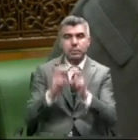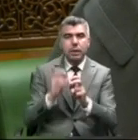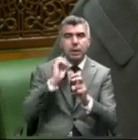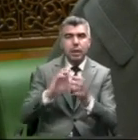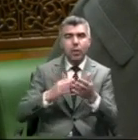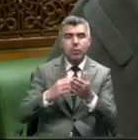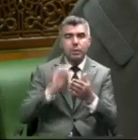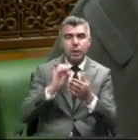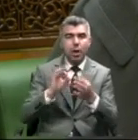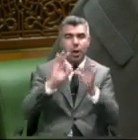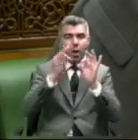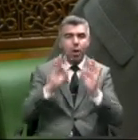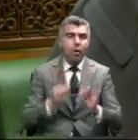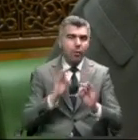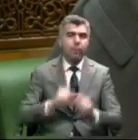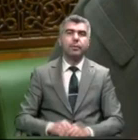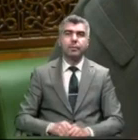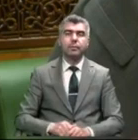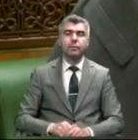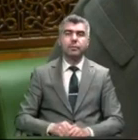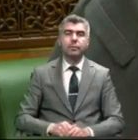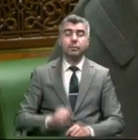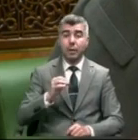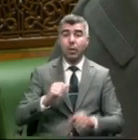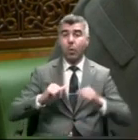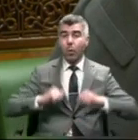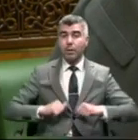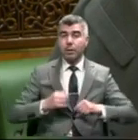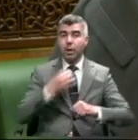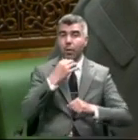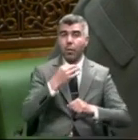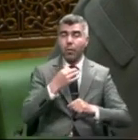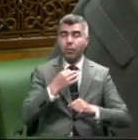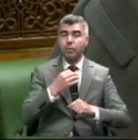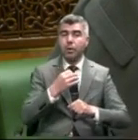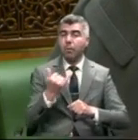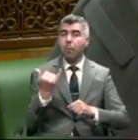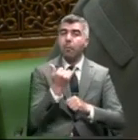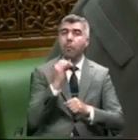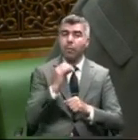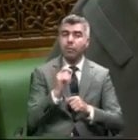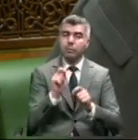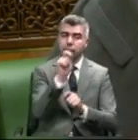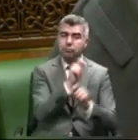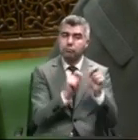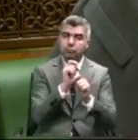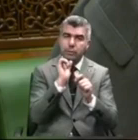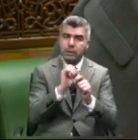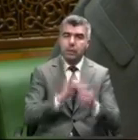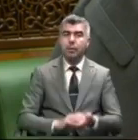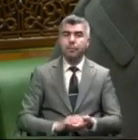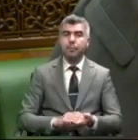سلسله توريدها سيد الوزير المحترم لابد ان نتحدث عن المؤهلات التي